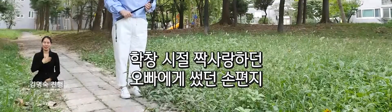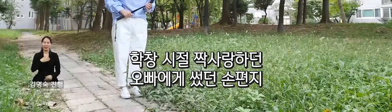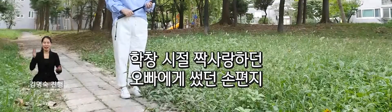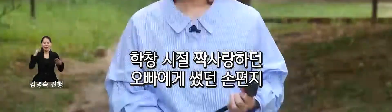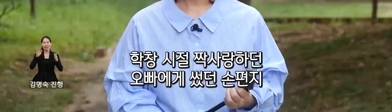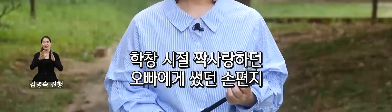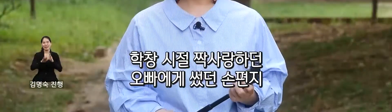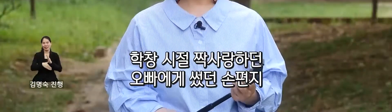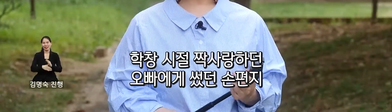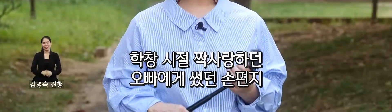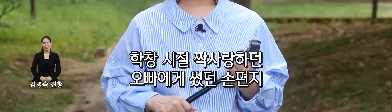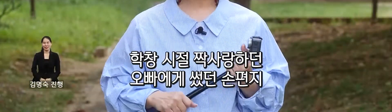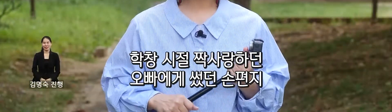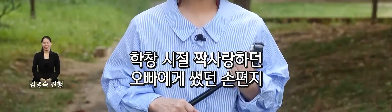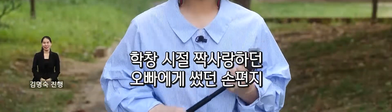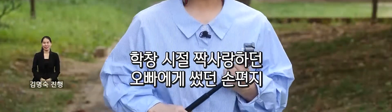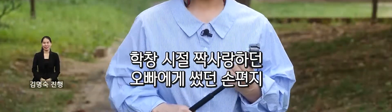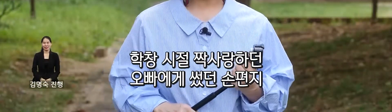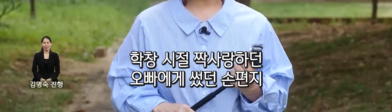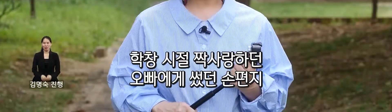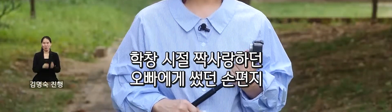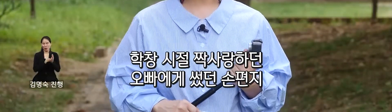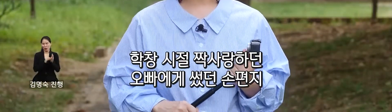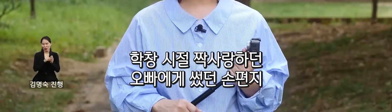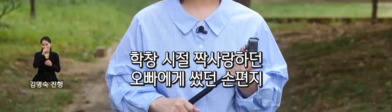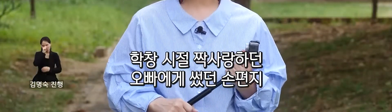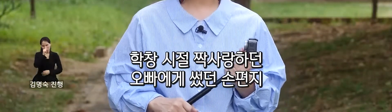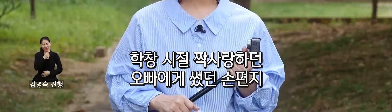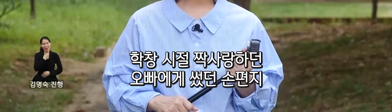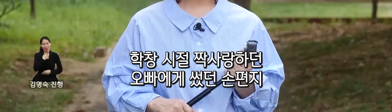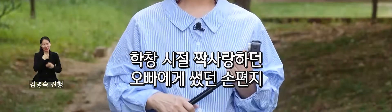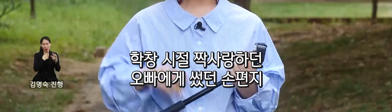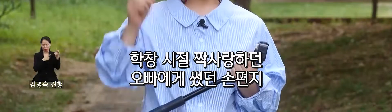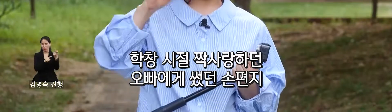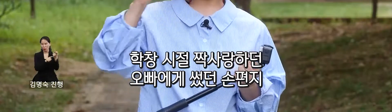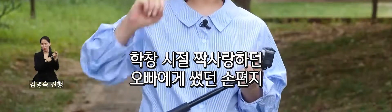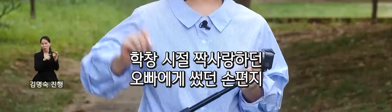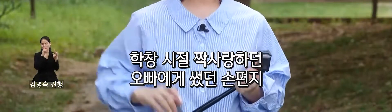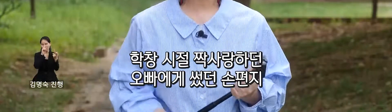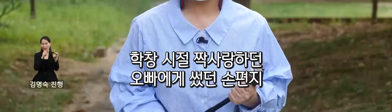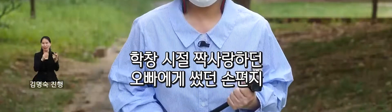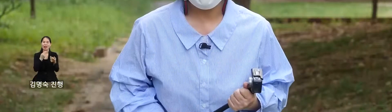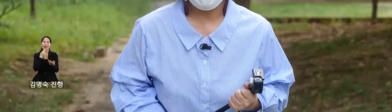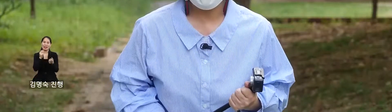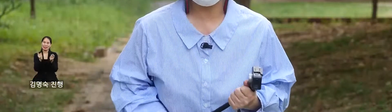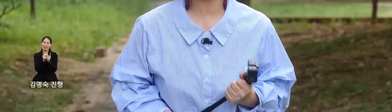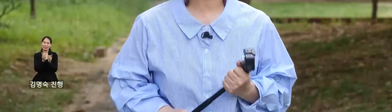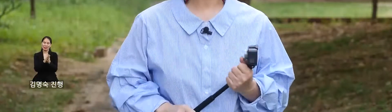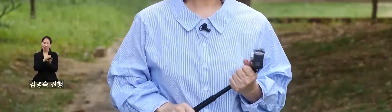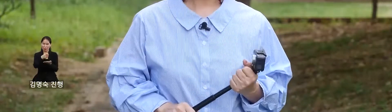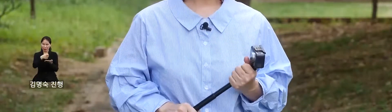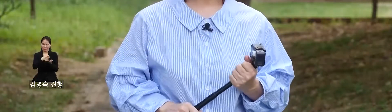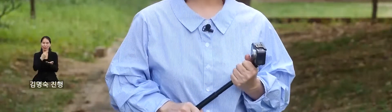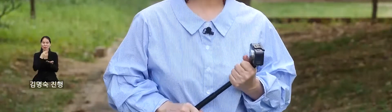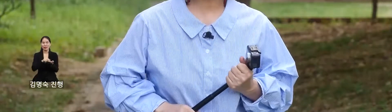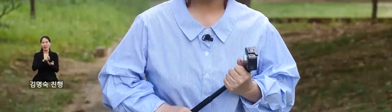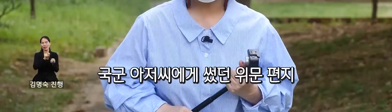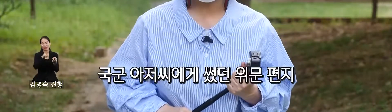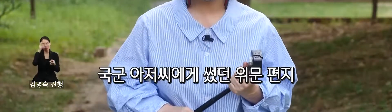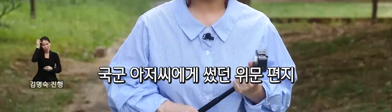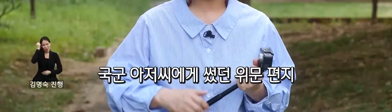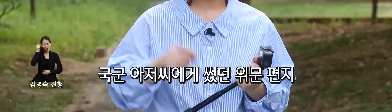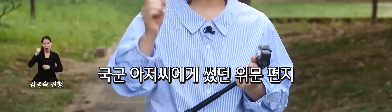때 제가 몰래 좋아했던 짝사랑하는 오빠에게 손편지를 썼던 기억, 또